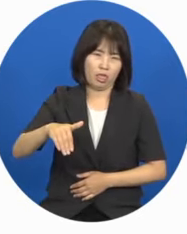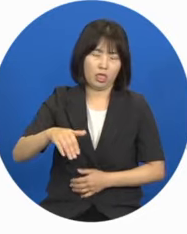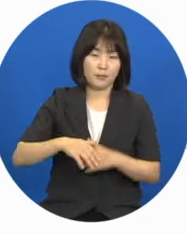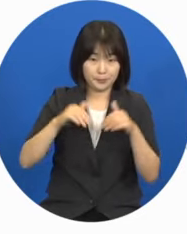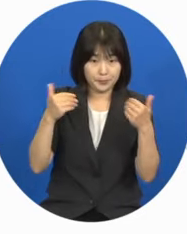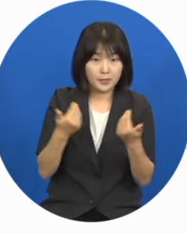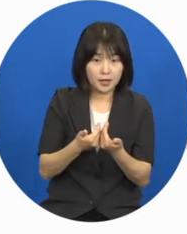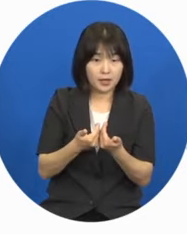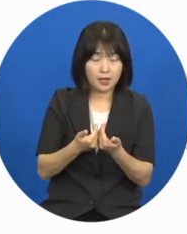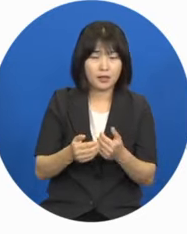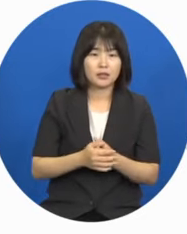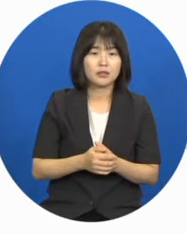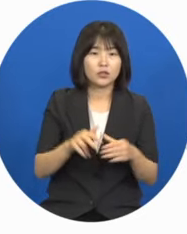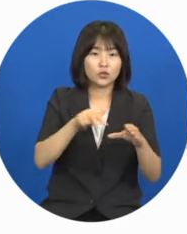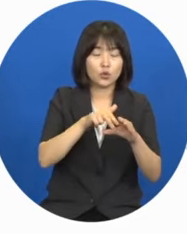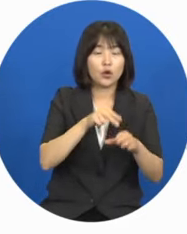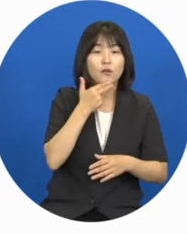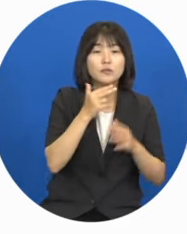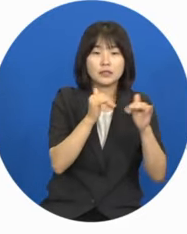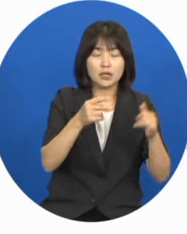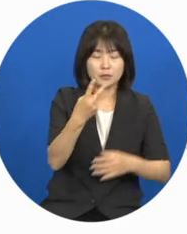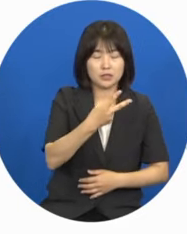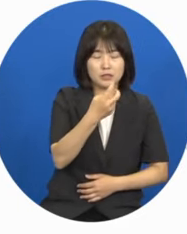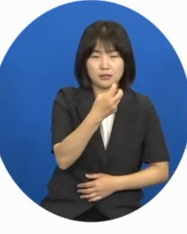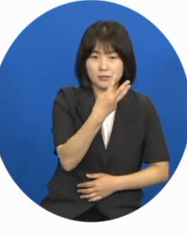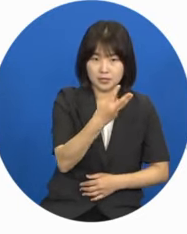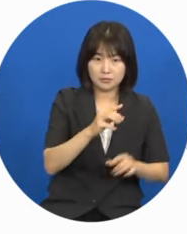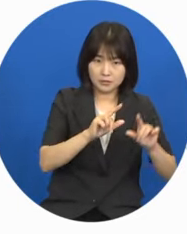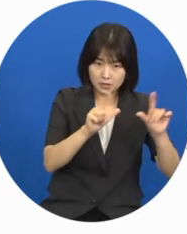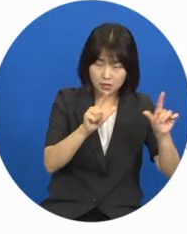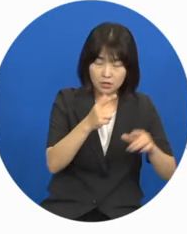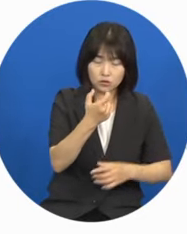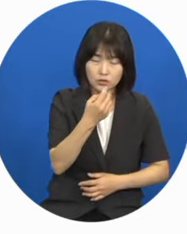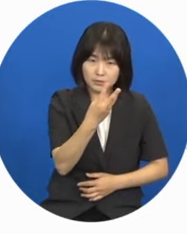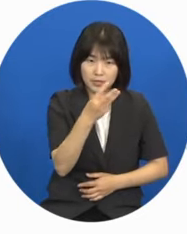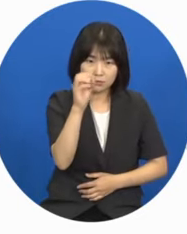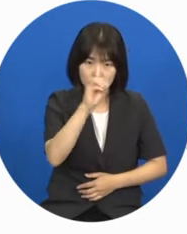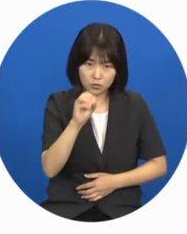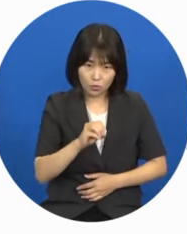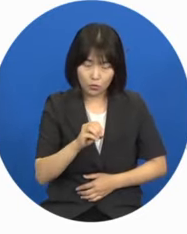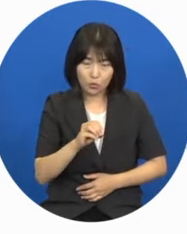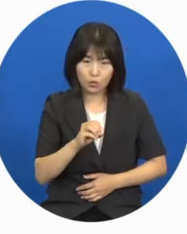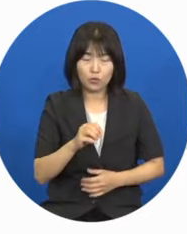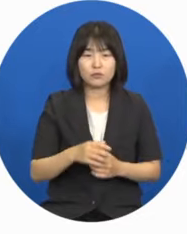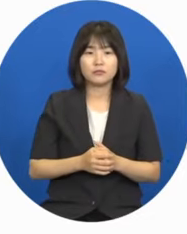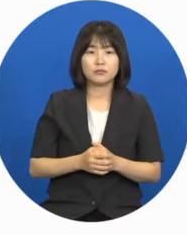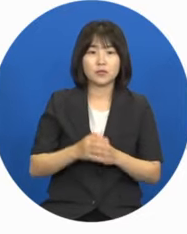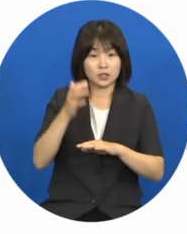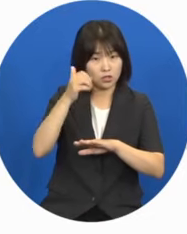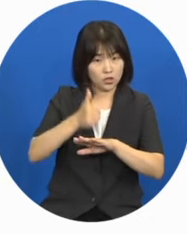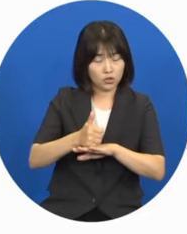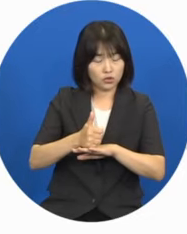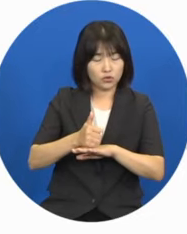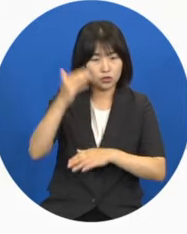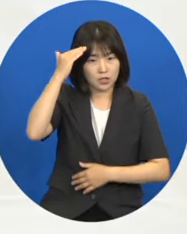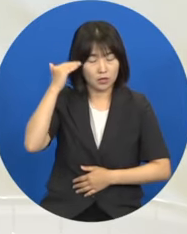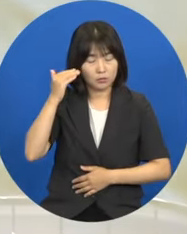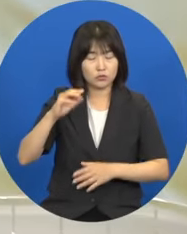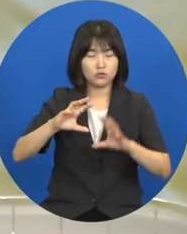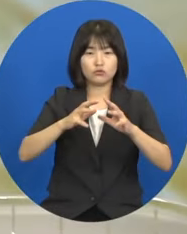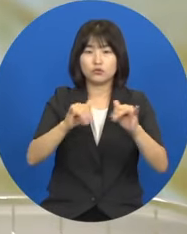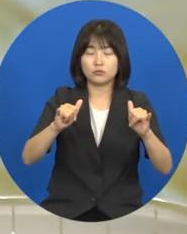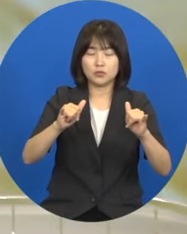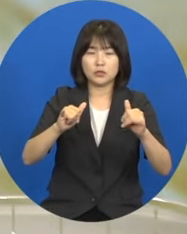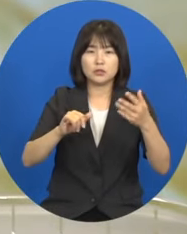반면에 무종교인은 2023년에 63%에 달합니다. 달리 말하면 대한민국 국민 10명